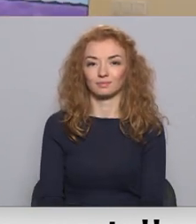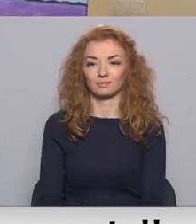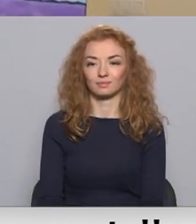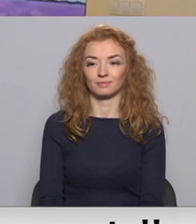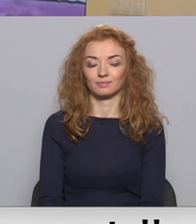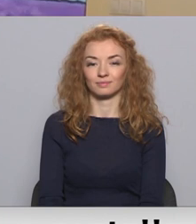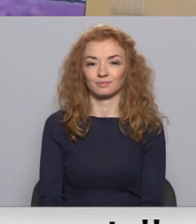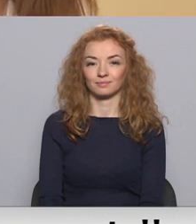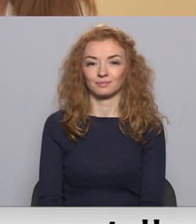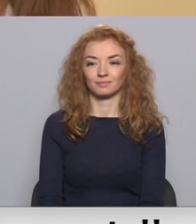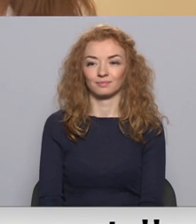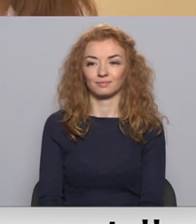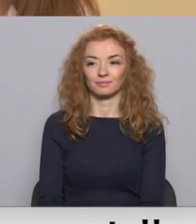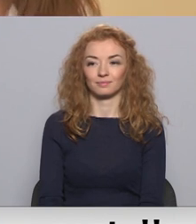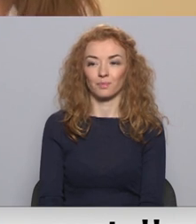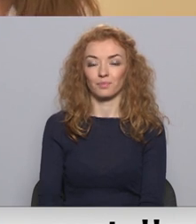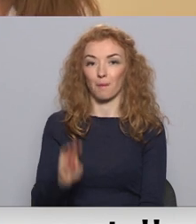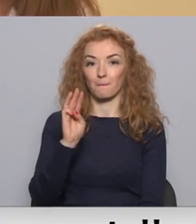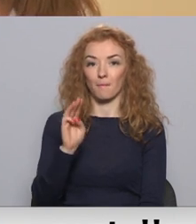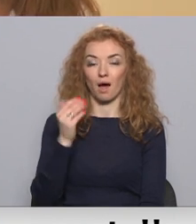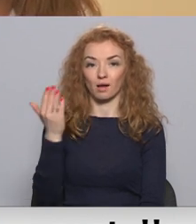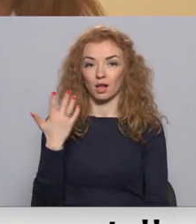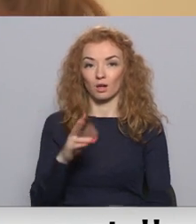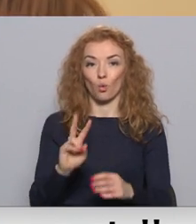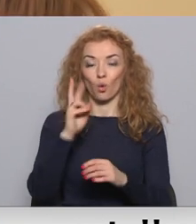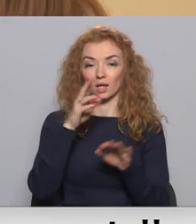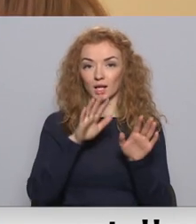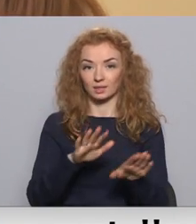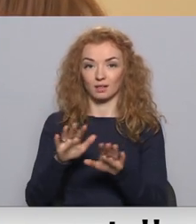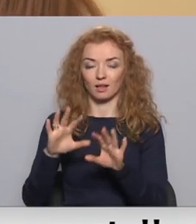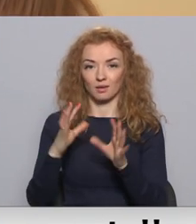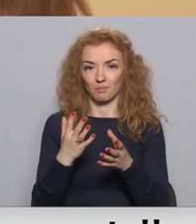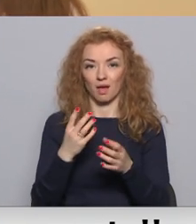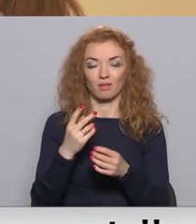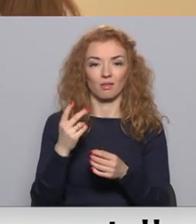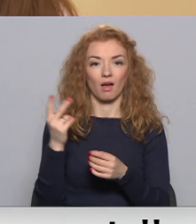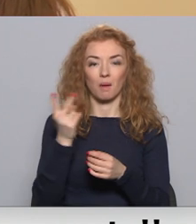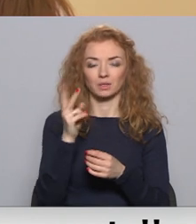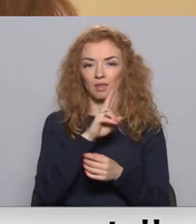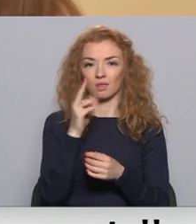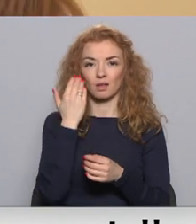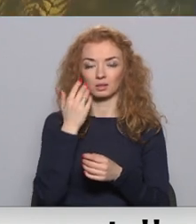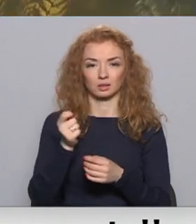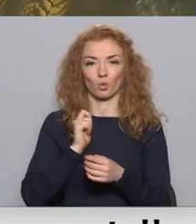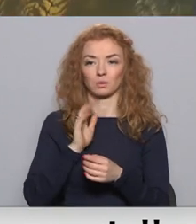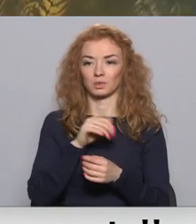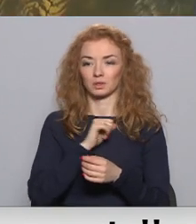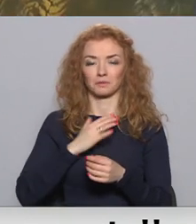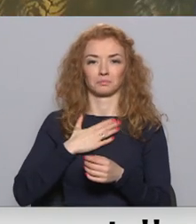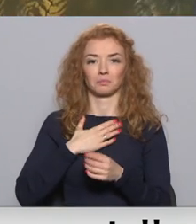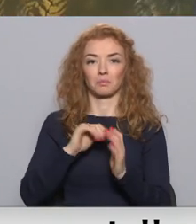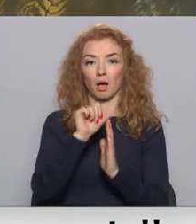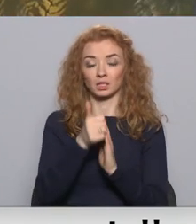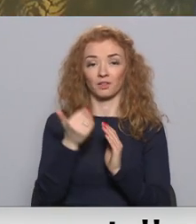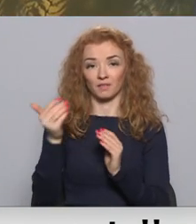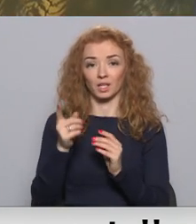glezna. Mairai šī ir jau otrā izstāde, tomēr viņa sevi nesauc ne par mākslinieci, ne zemgalieti. Viņa esot